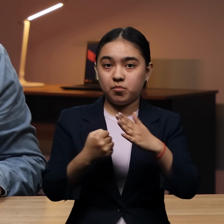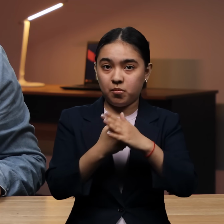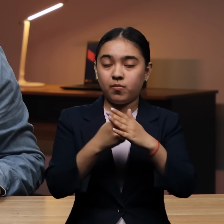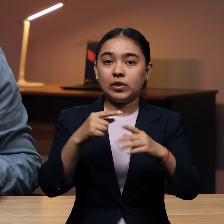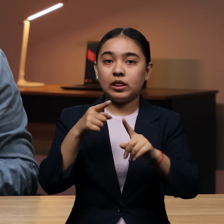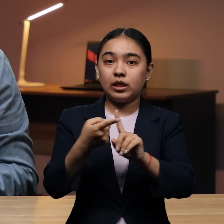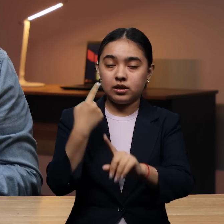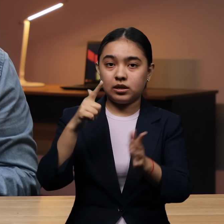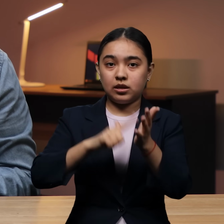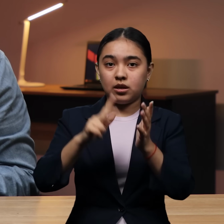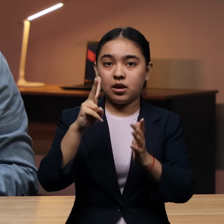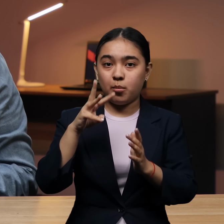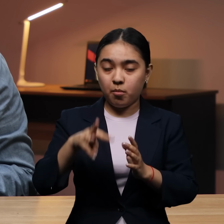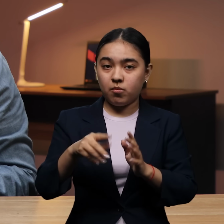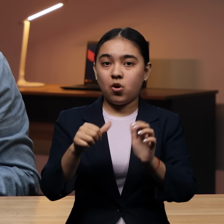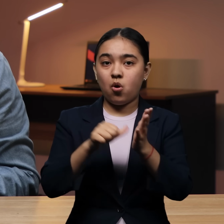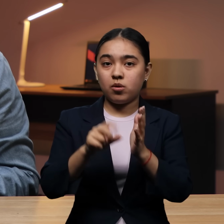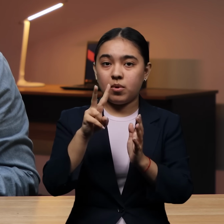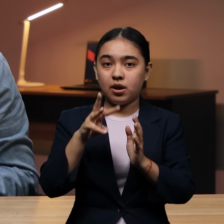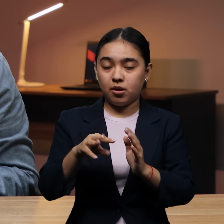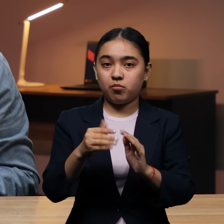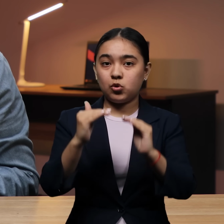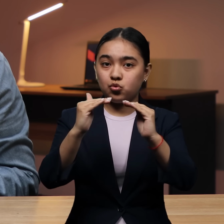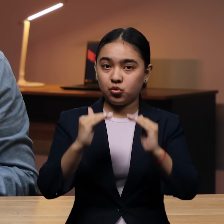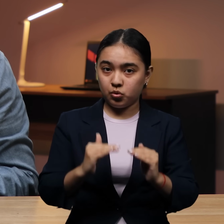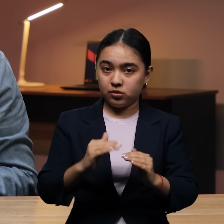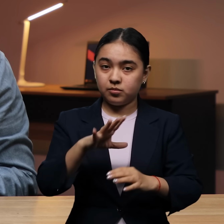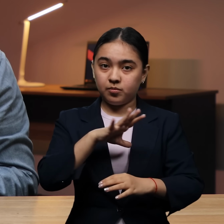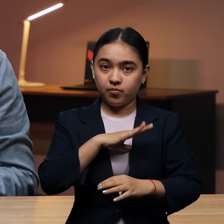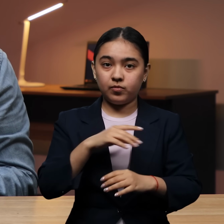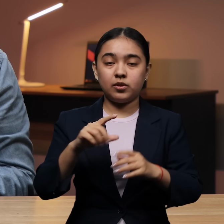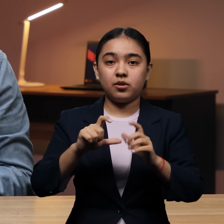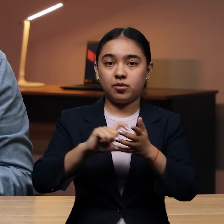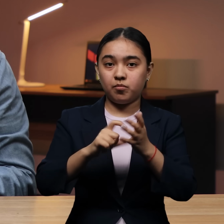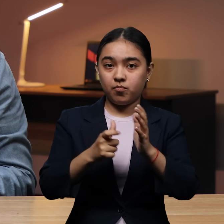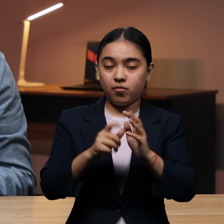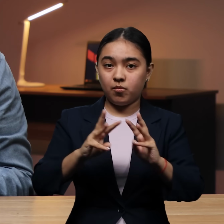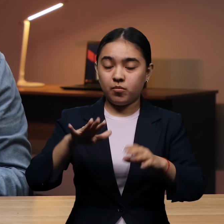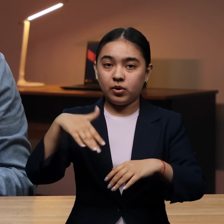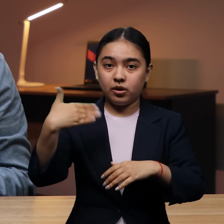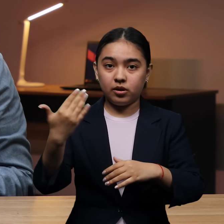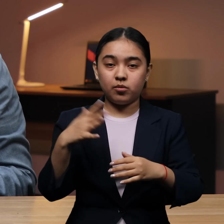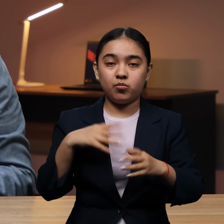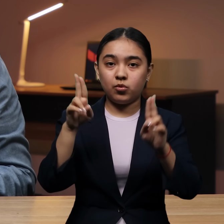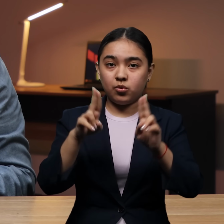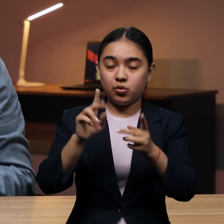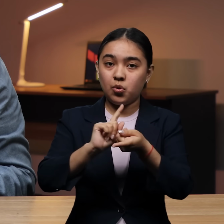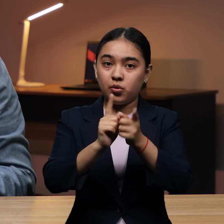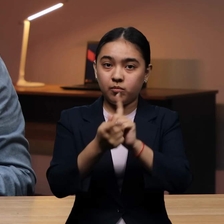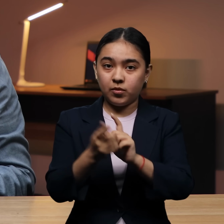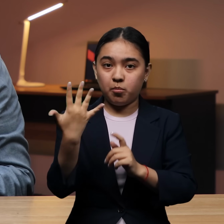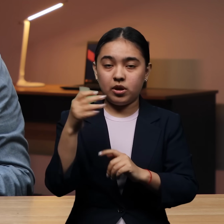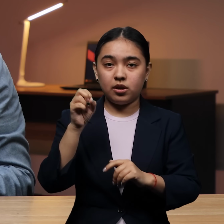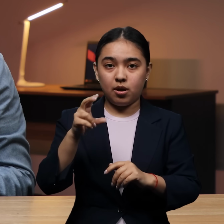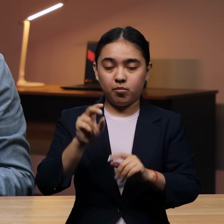maksimal tezlik soatiga 70 kilometrdan 60 kilometrga tushirildi. Vazirlar mahkamasi qarori bilan yo'l harakati qoidalariga kiritilgan